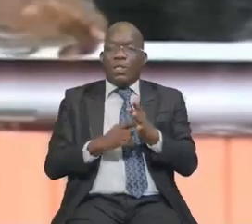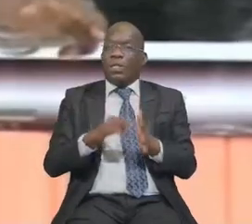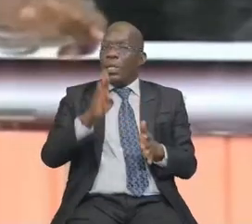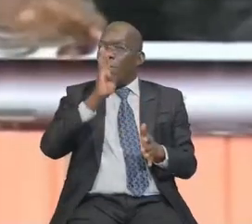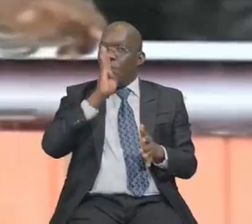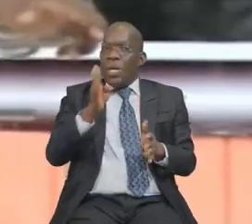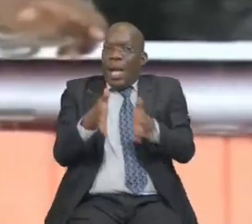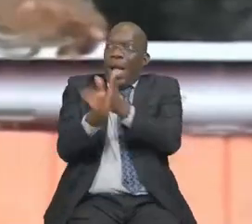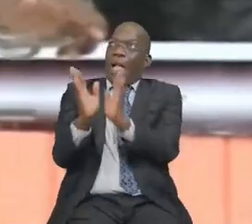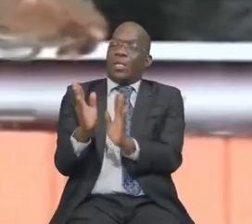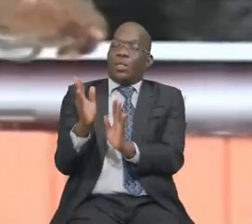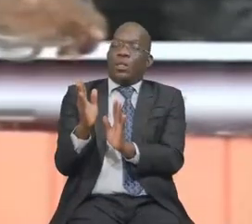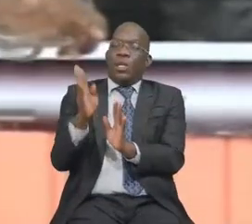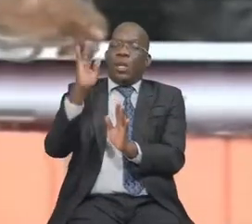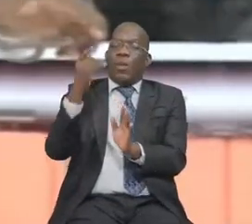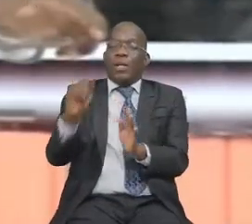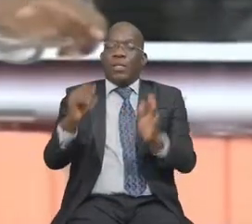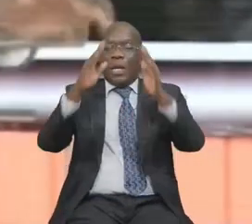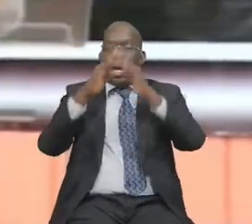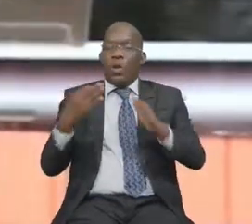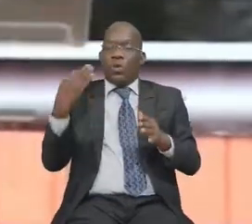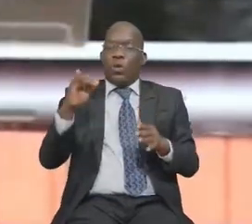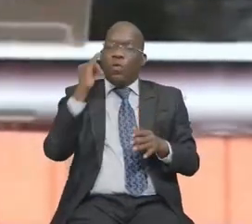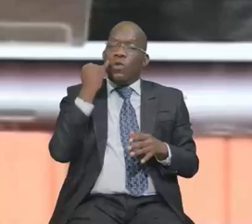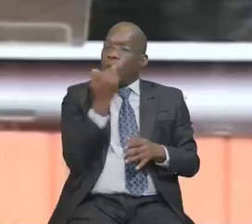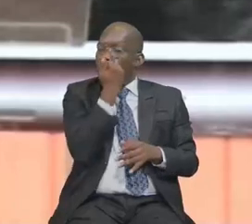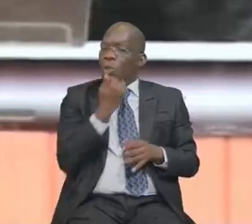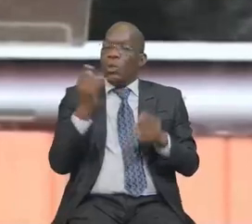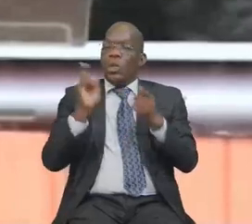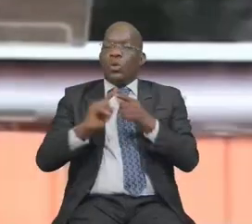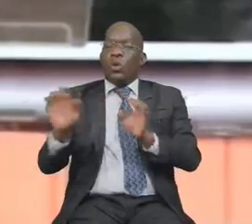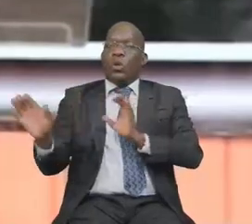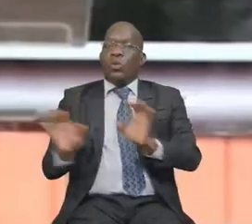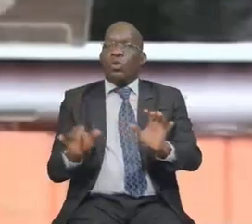maison d'Israël. Voici ce que je ferai pour eux.